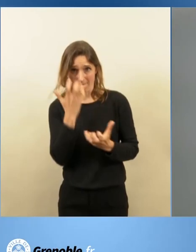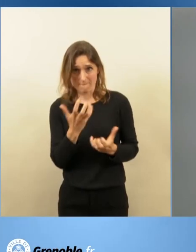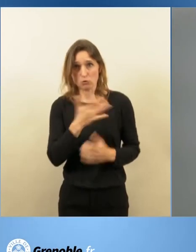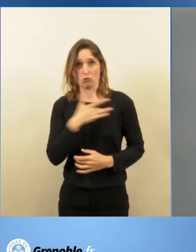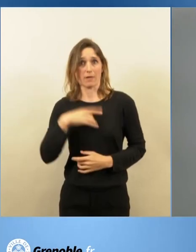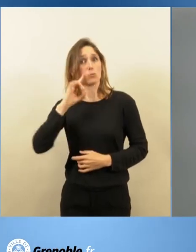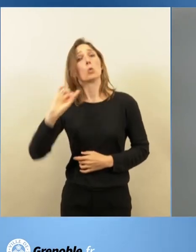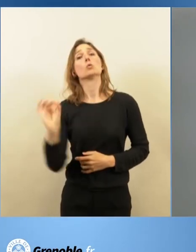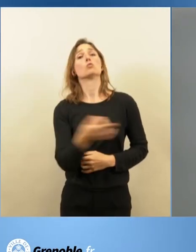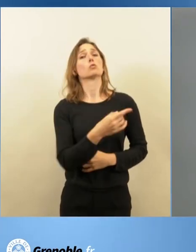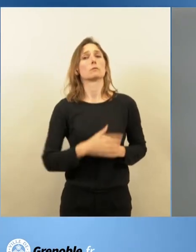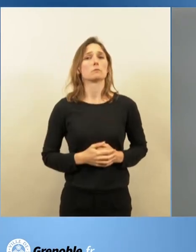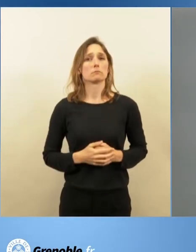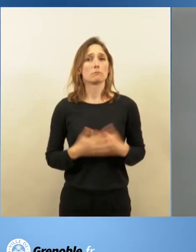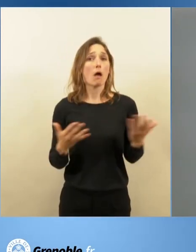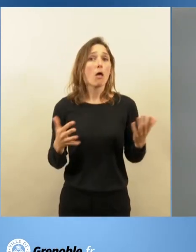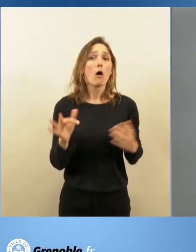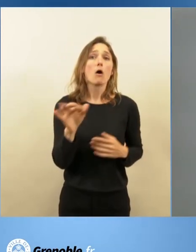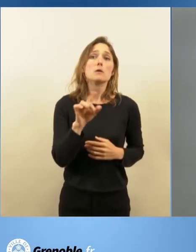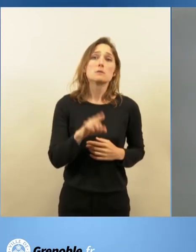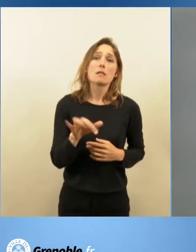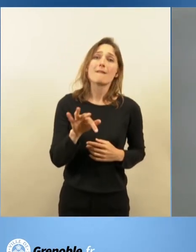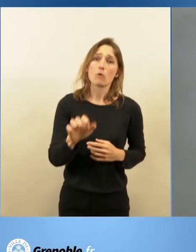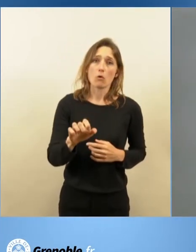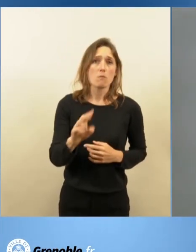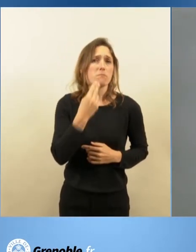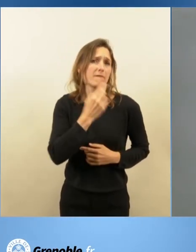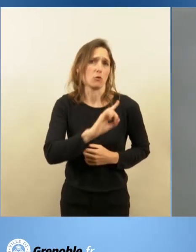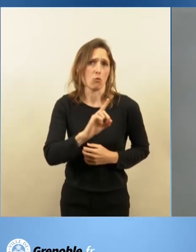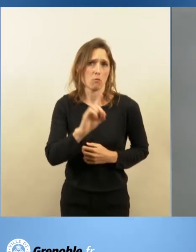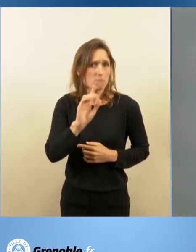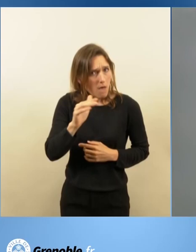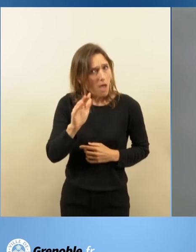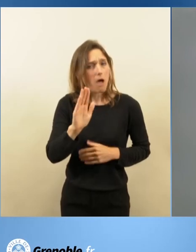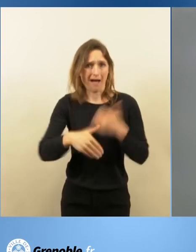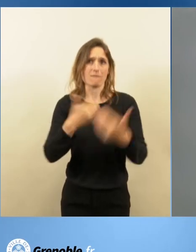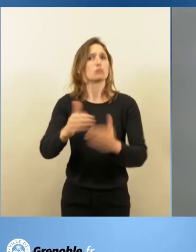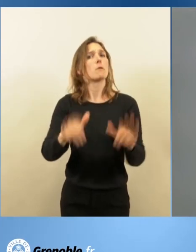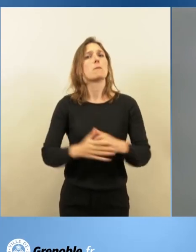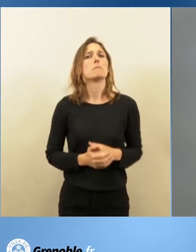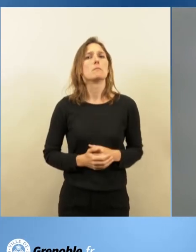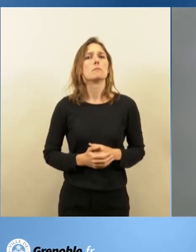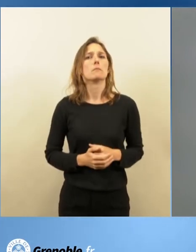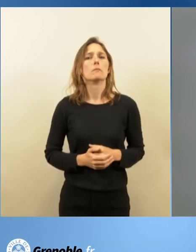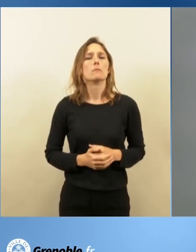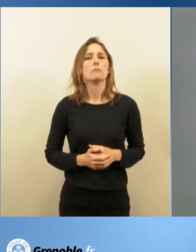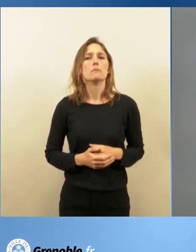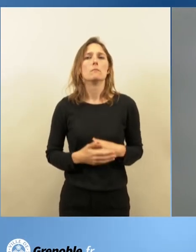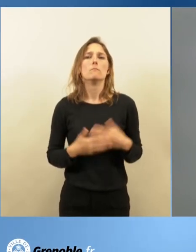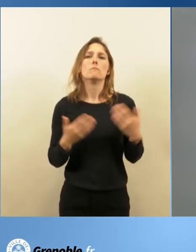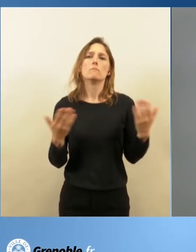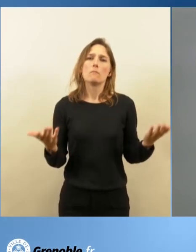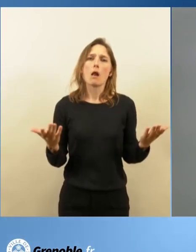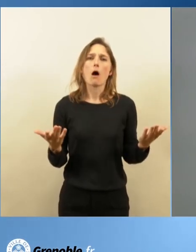la ZF c'est pas parfait mais on avance alors pouvoir se permettre de dire on